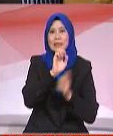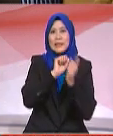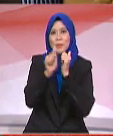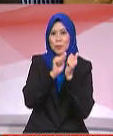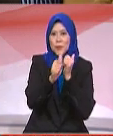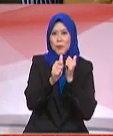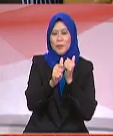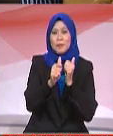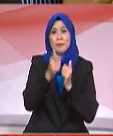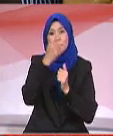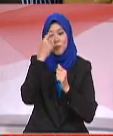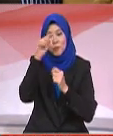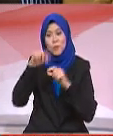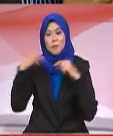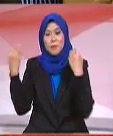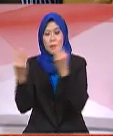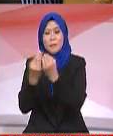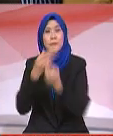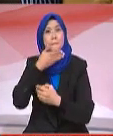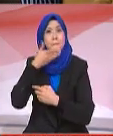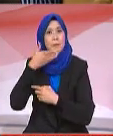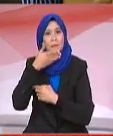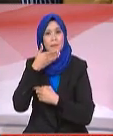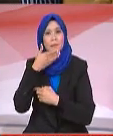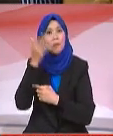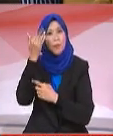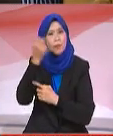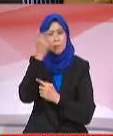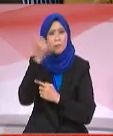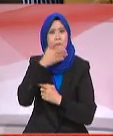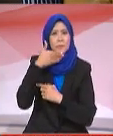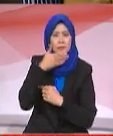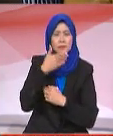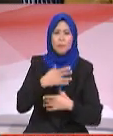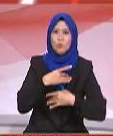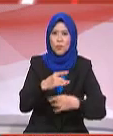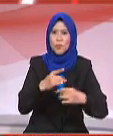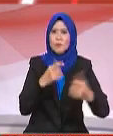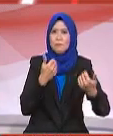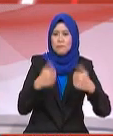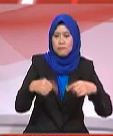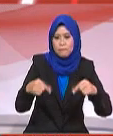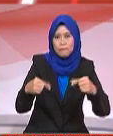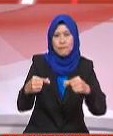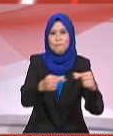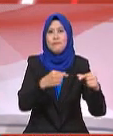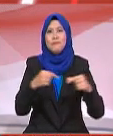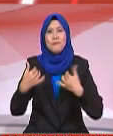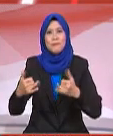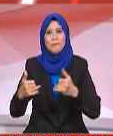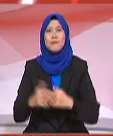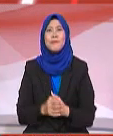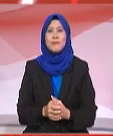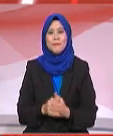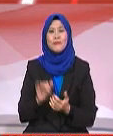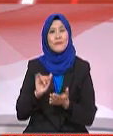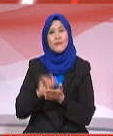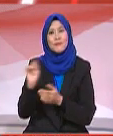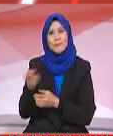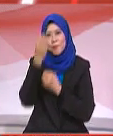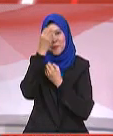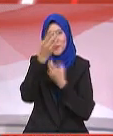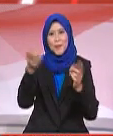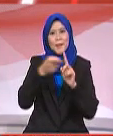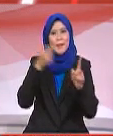kita tahu masyarakat belia pada hari ini lebih tertarik kepada platform-platform yang sebegini. Setakat ini sahaja laporan semasa dari